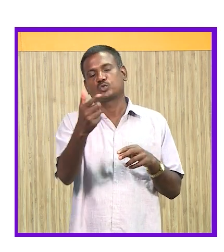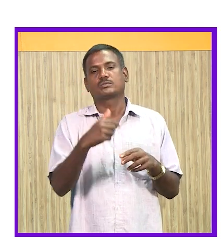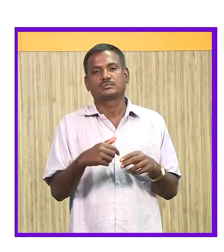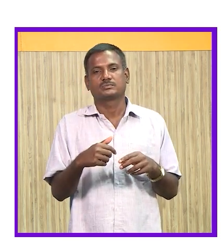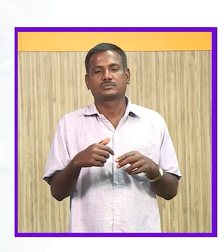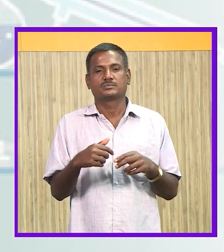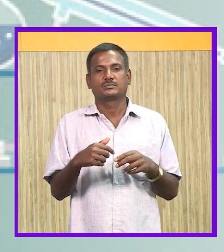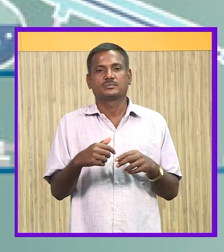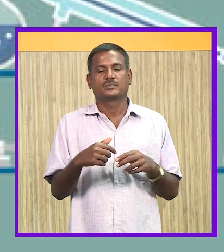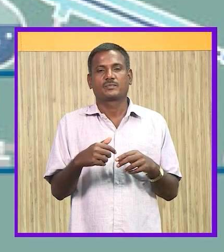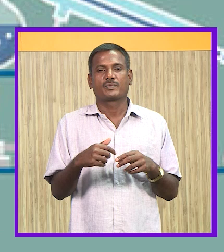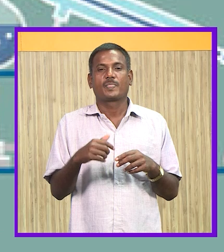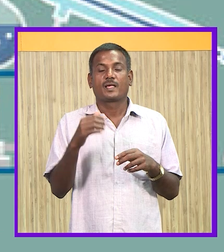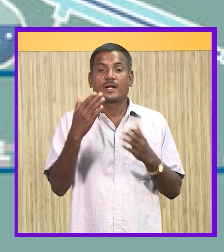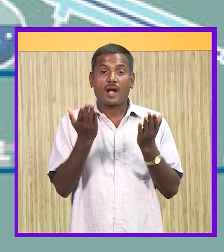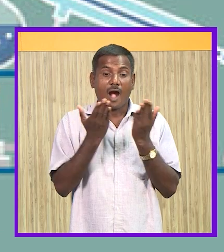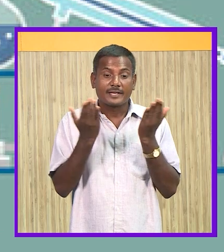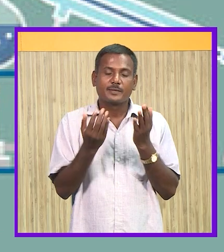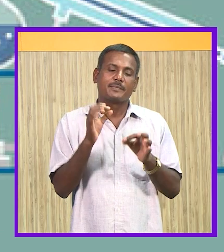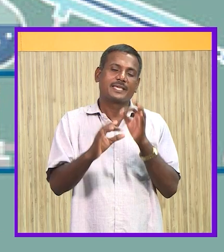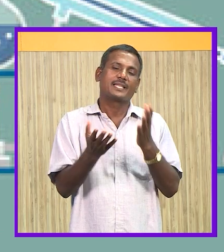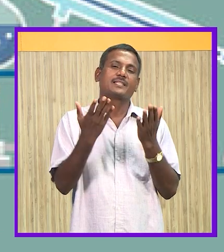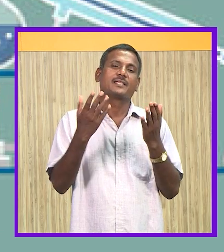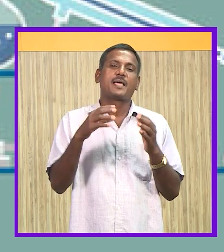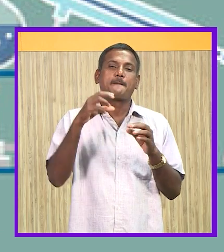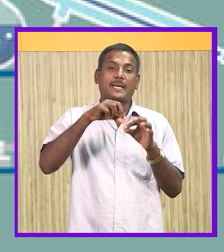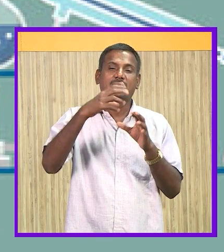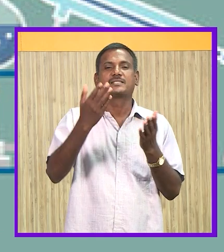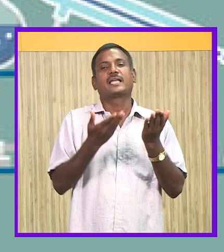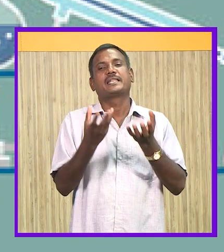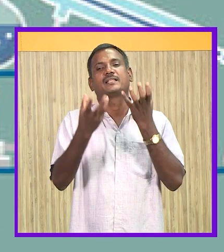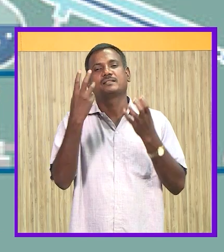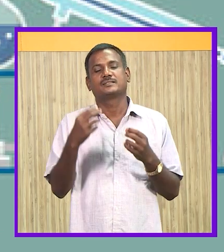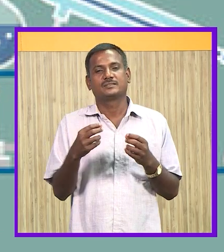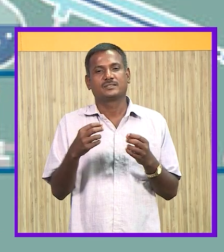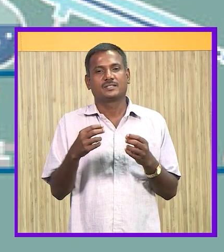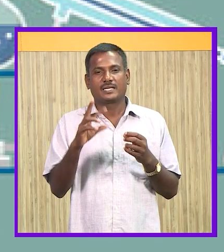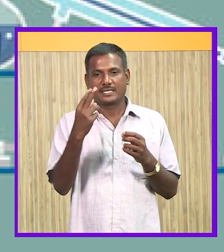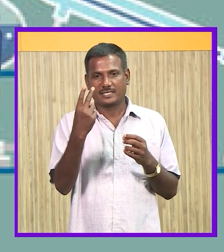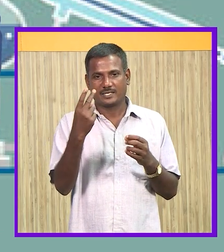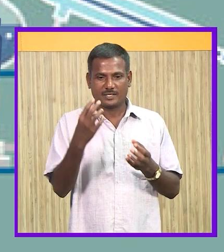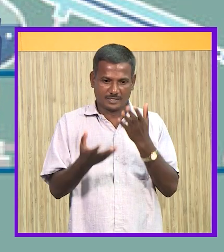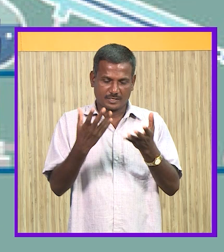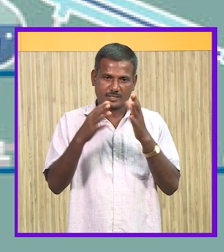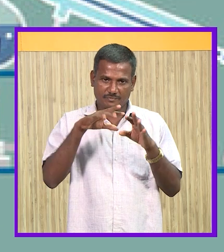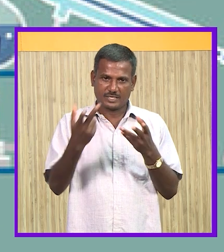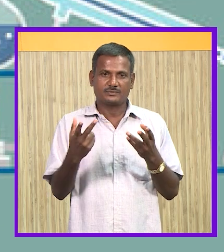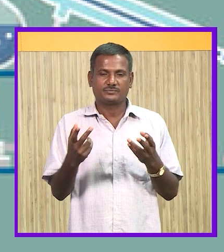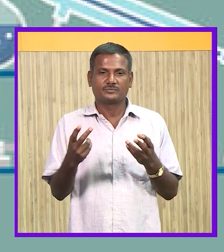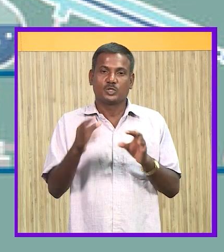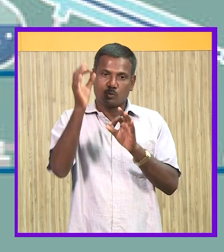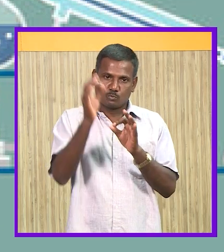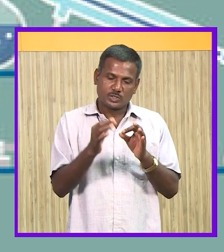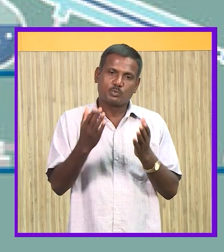மாற்றமாகும். காகிதம் எரிதல் மற்றும் மெக்னீசியம் நாடா எரிதல், இந்த இரண்டு எரிதல் வினைகளிலுமே